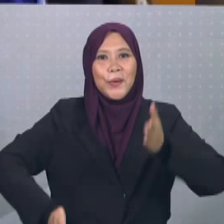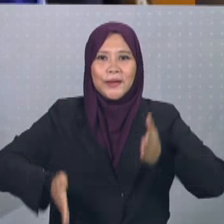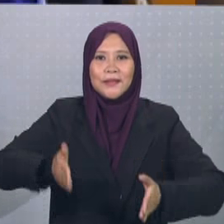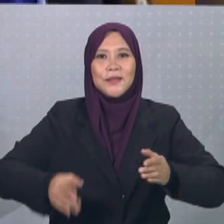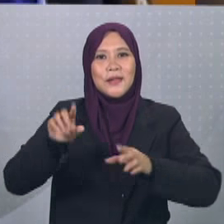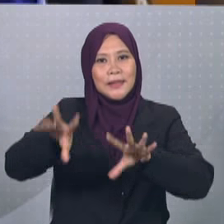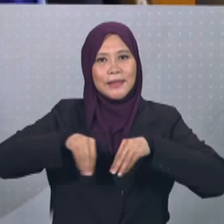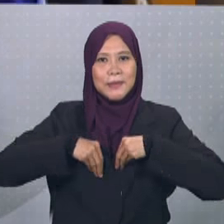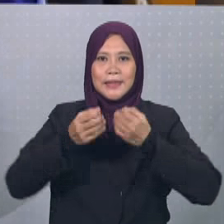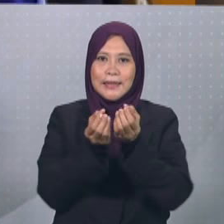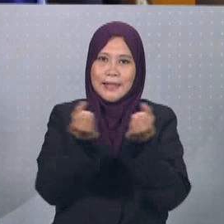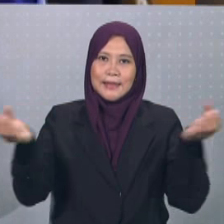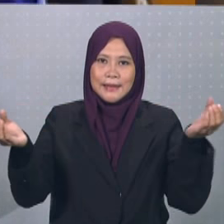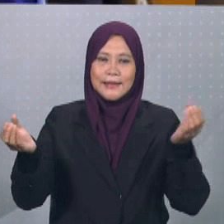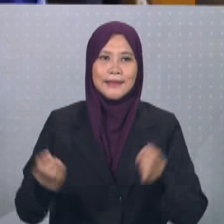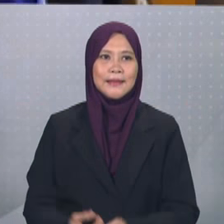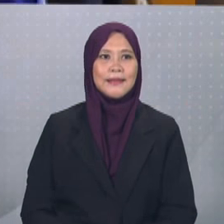ijazah.